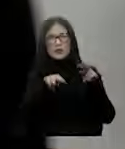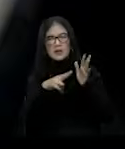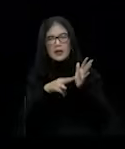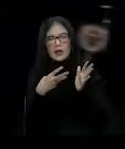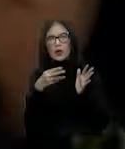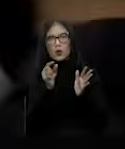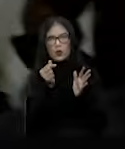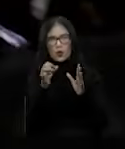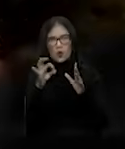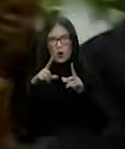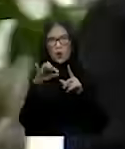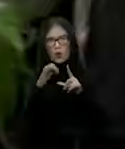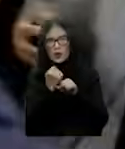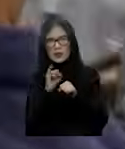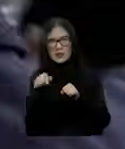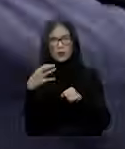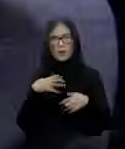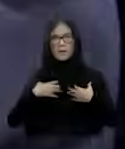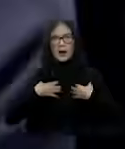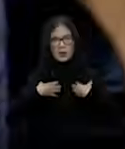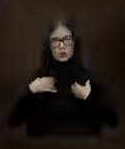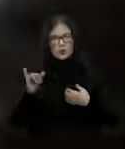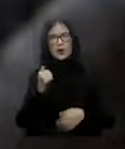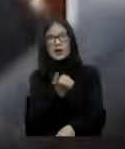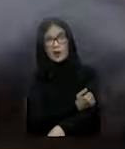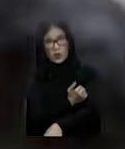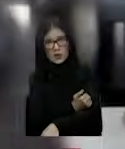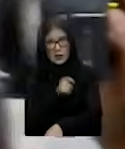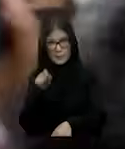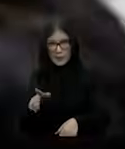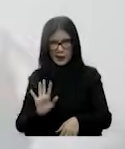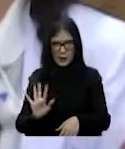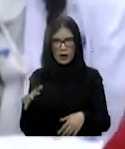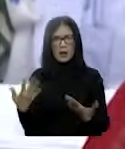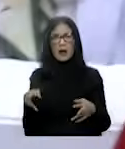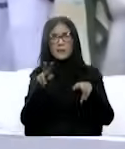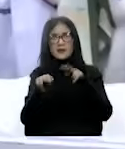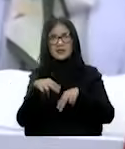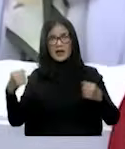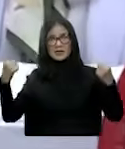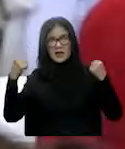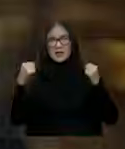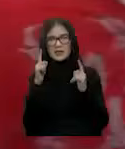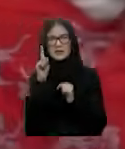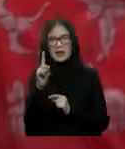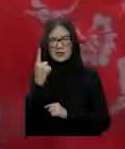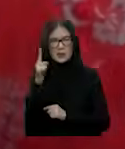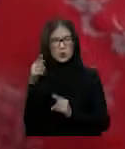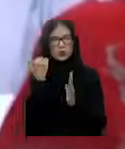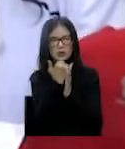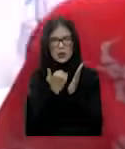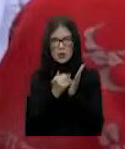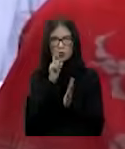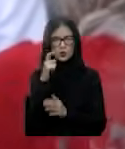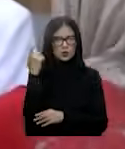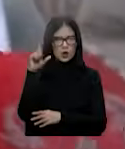pemeriksaan paru dan juga pemeriksaan lab dan narkotika. Pemeriksaan kesehatan dilakukan sebagai salah satu syarat wajib untuk maju di